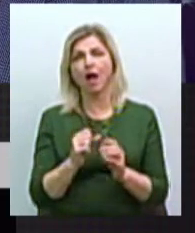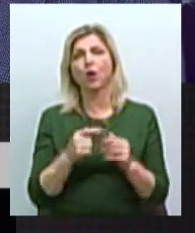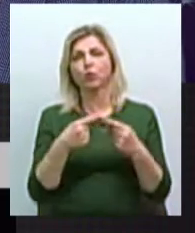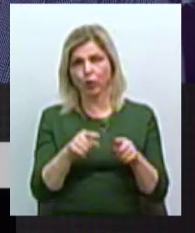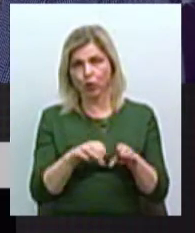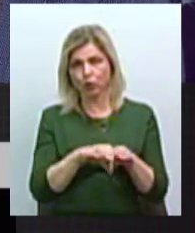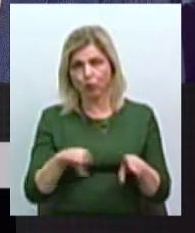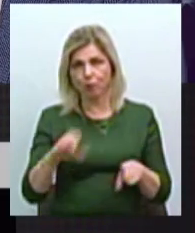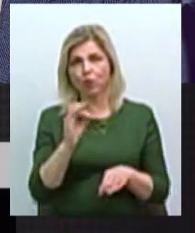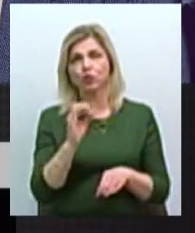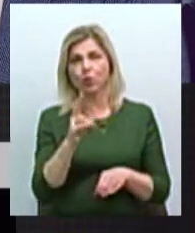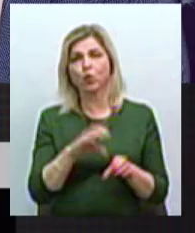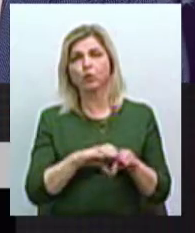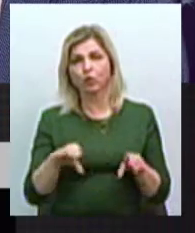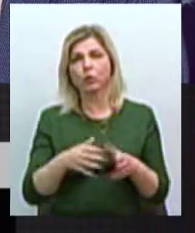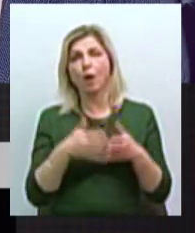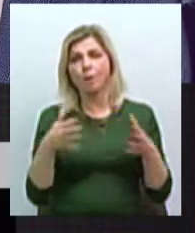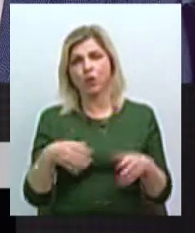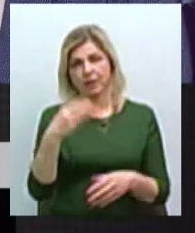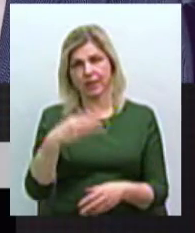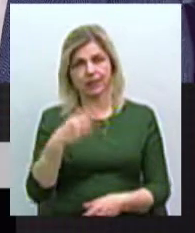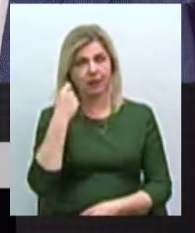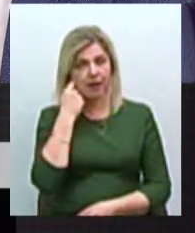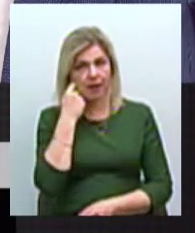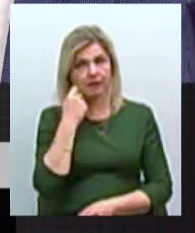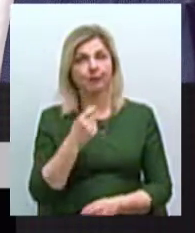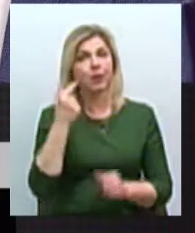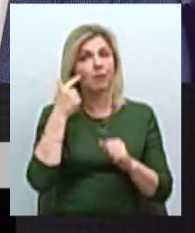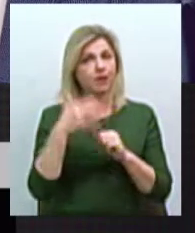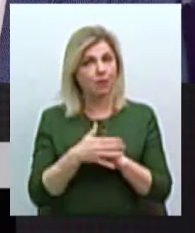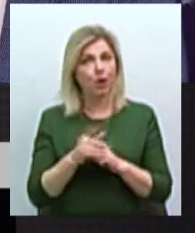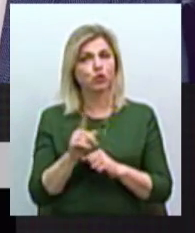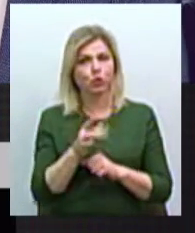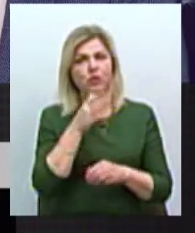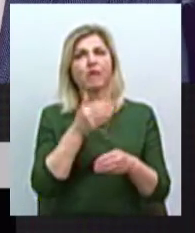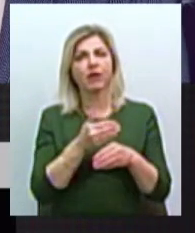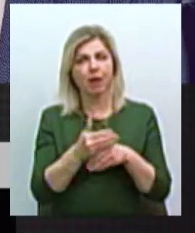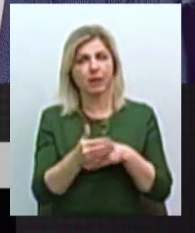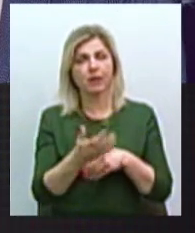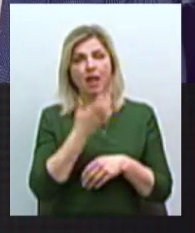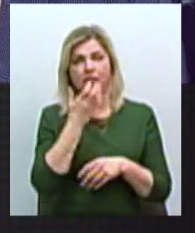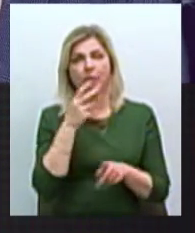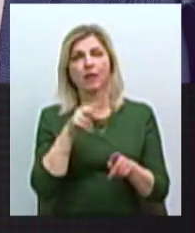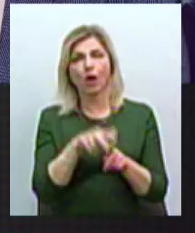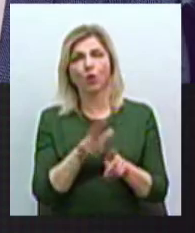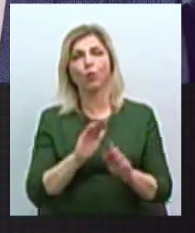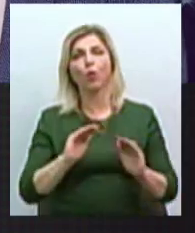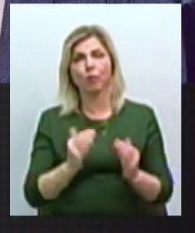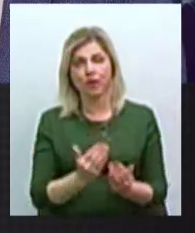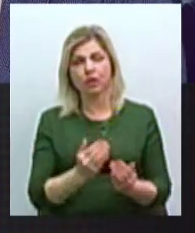которые срок службы составляют там больше 30 лет. Соответственно, понимая, что со временем тепловые нагрузки будут уменьшаться, здания